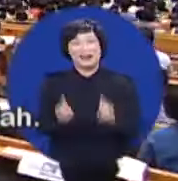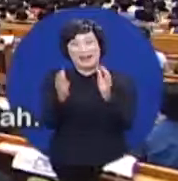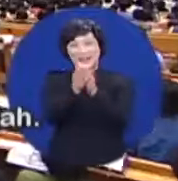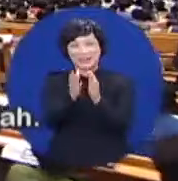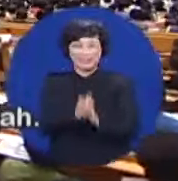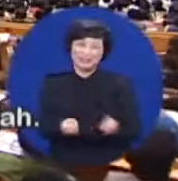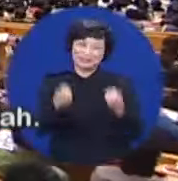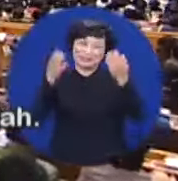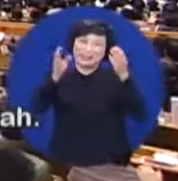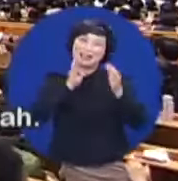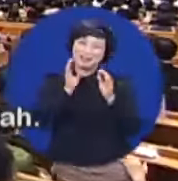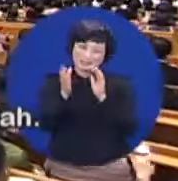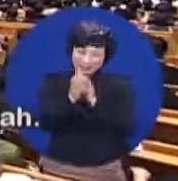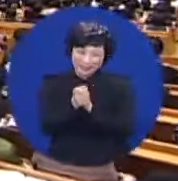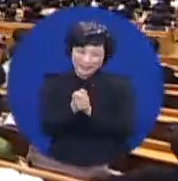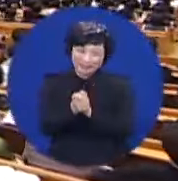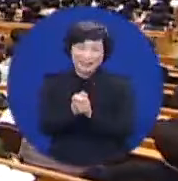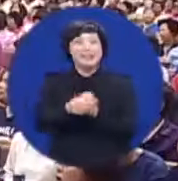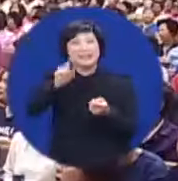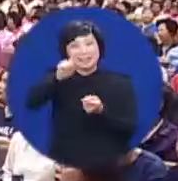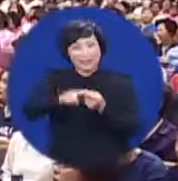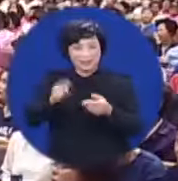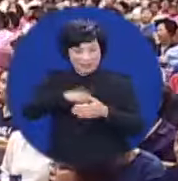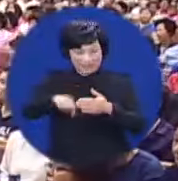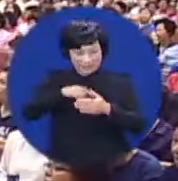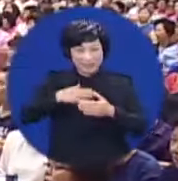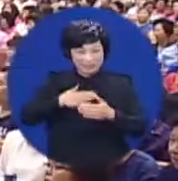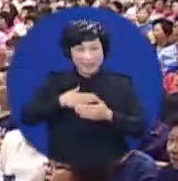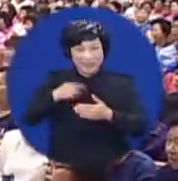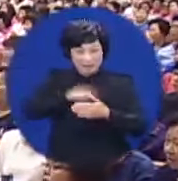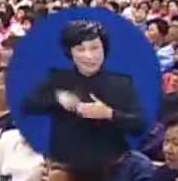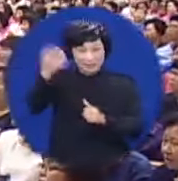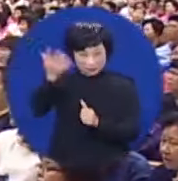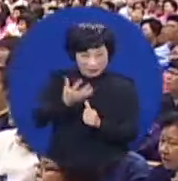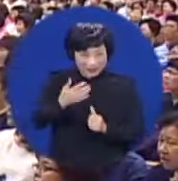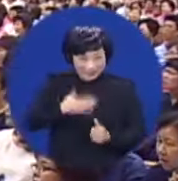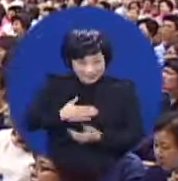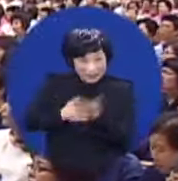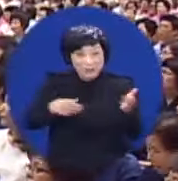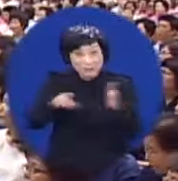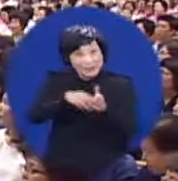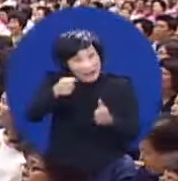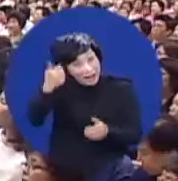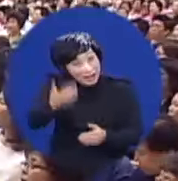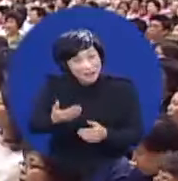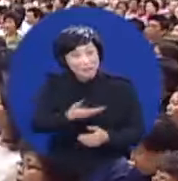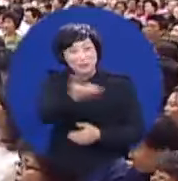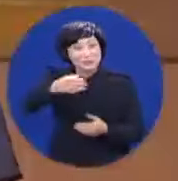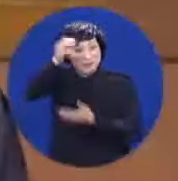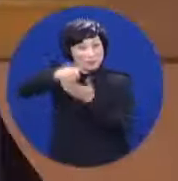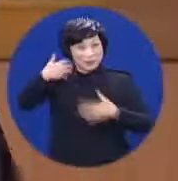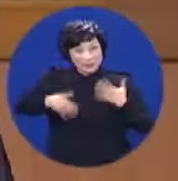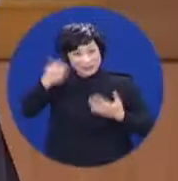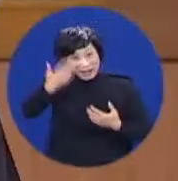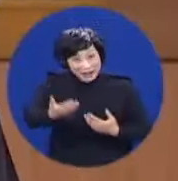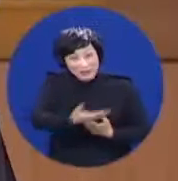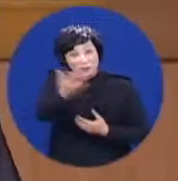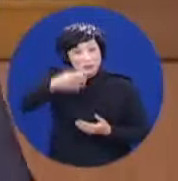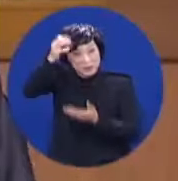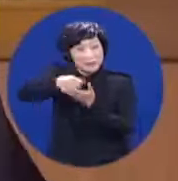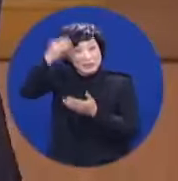할렐루야. 그러려고 오셨다 이 말입니다. 믿어지십니까? 환영합니까?